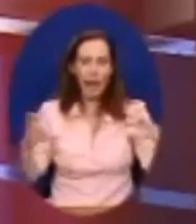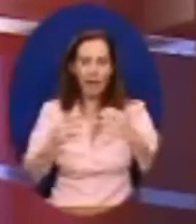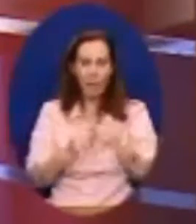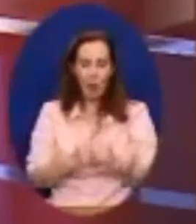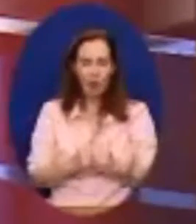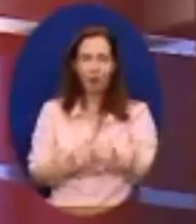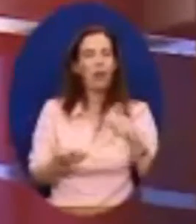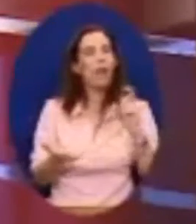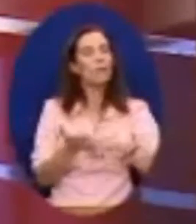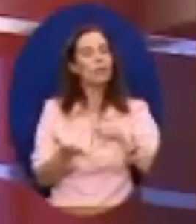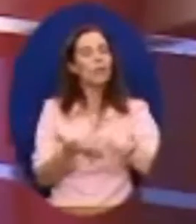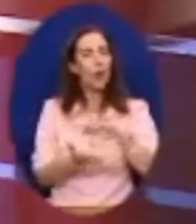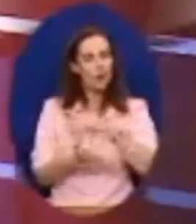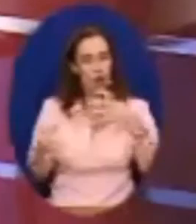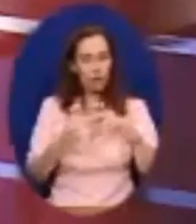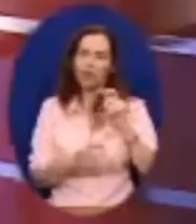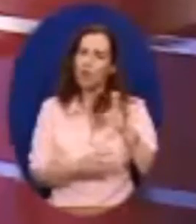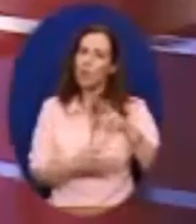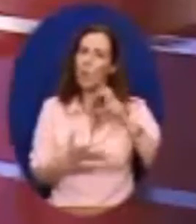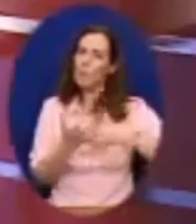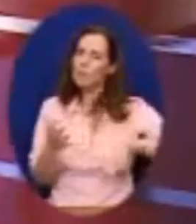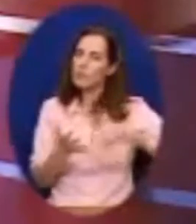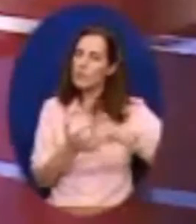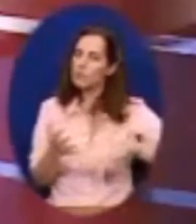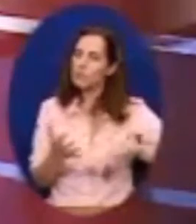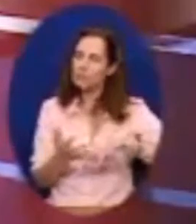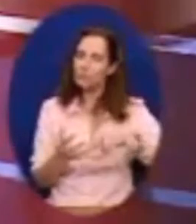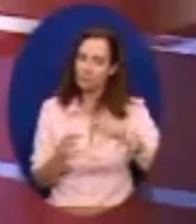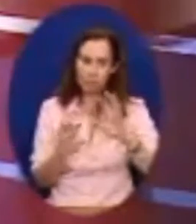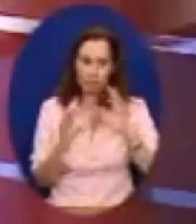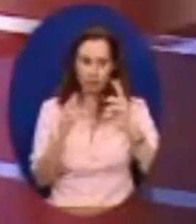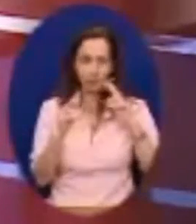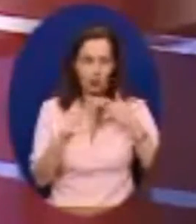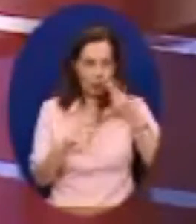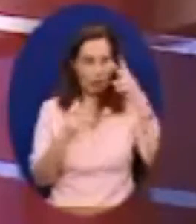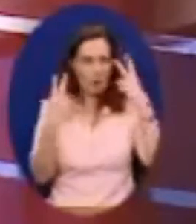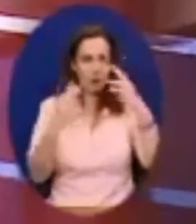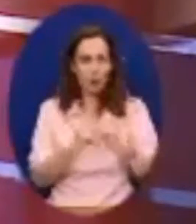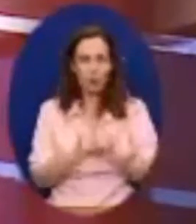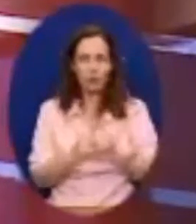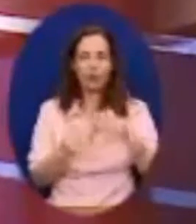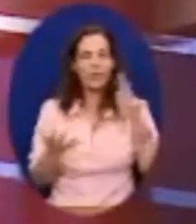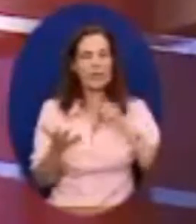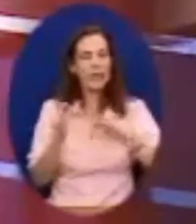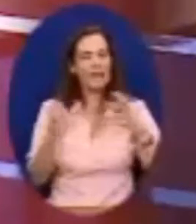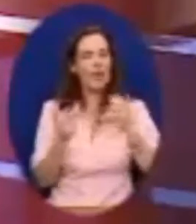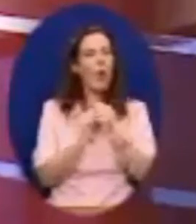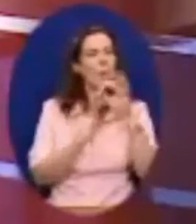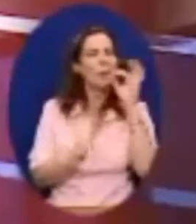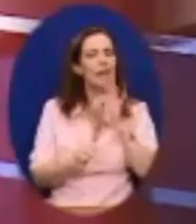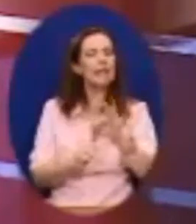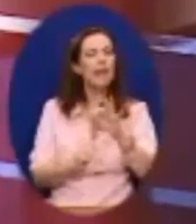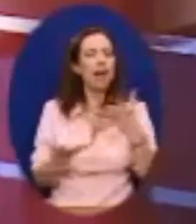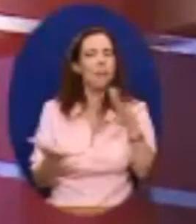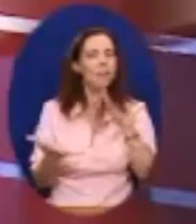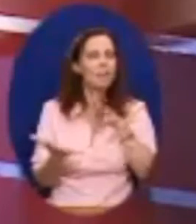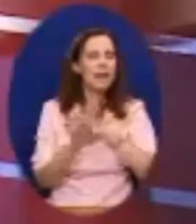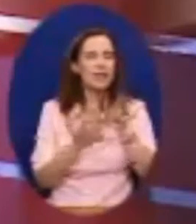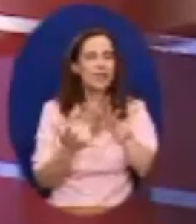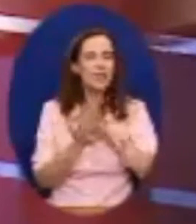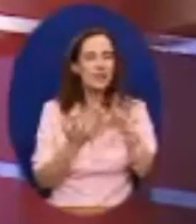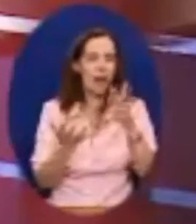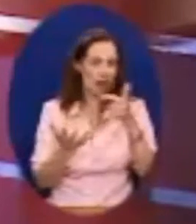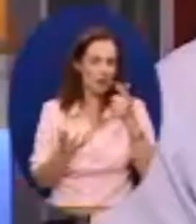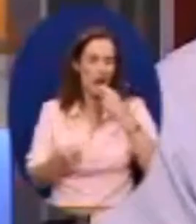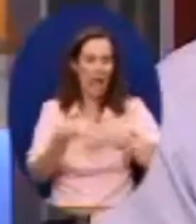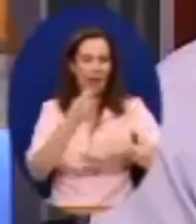החברות הללו ולדרוש מהן לשלם מיסים מקומיים באופן משמעותי יותר. צדק חברתי או פגיעה בזרימה החופשית של הכלכלה?